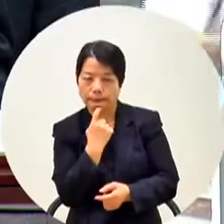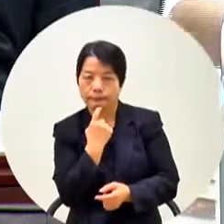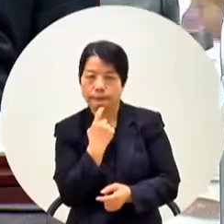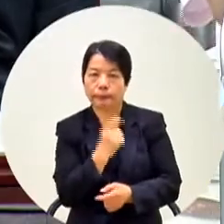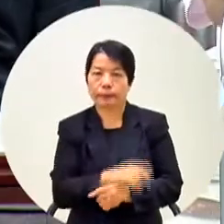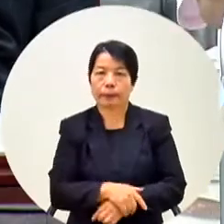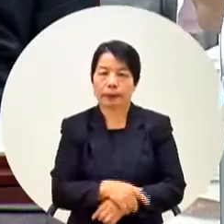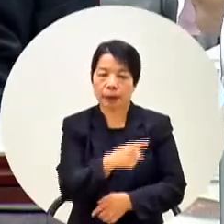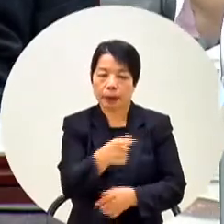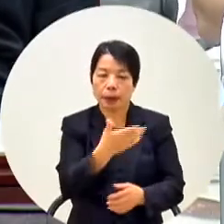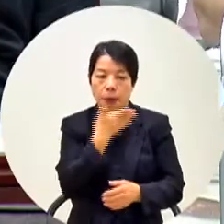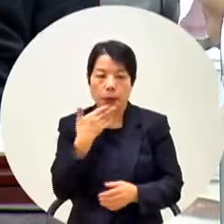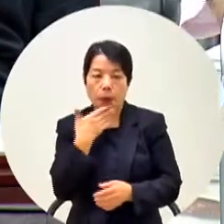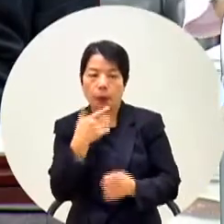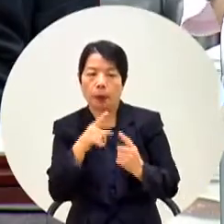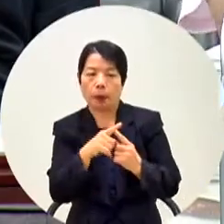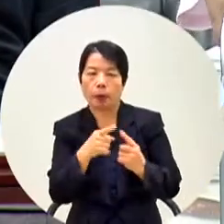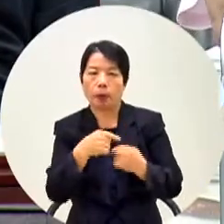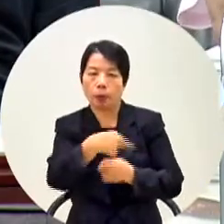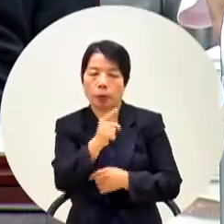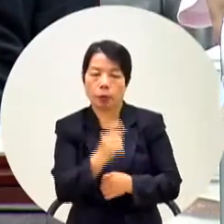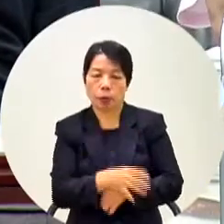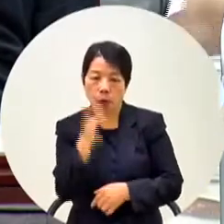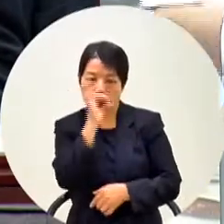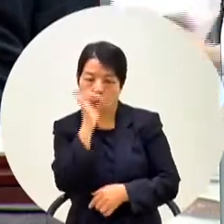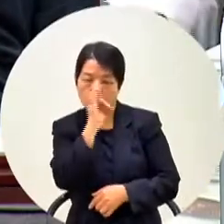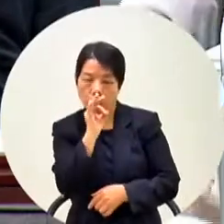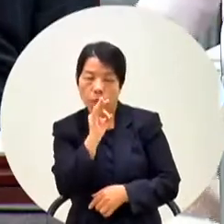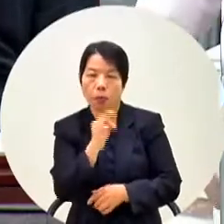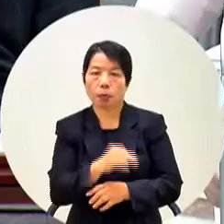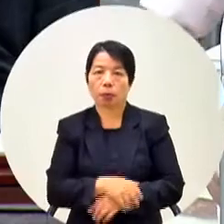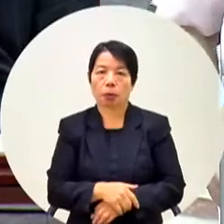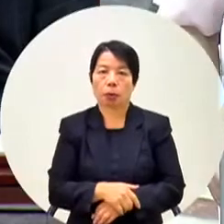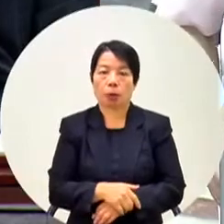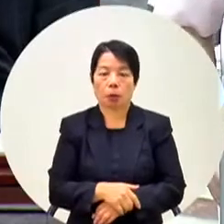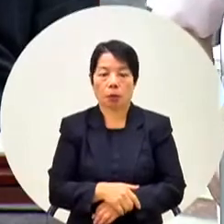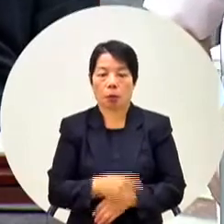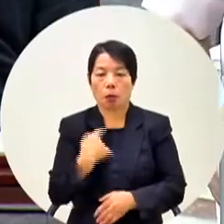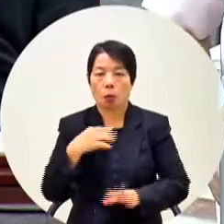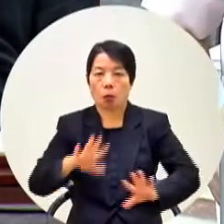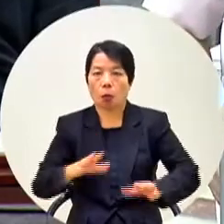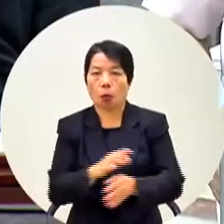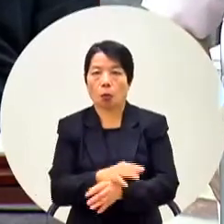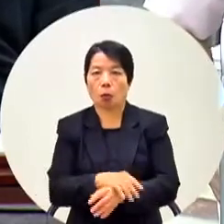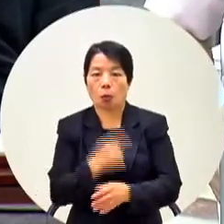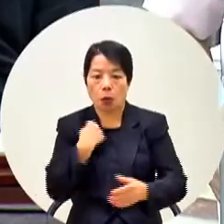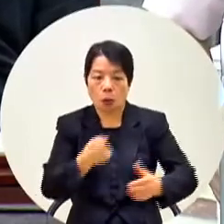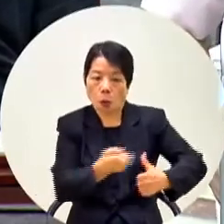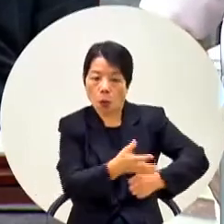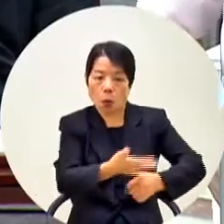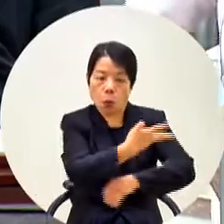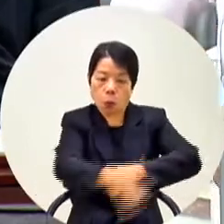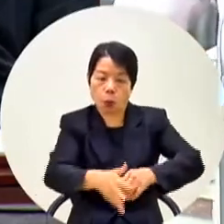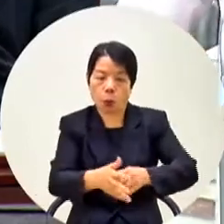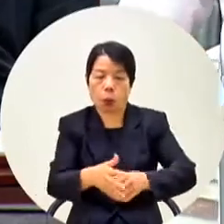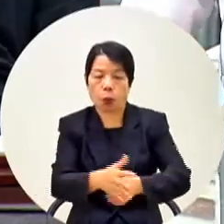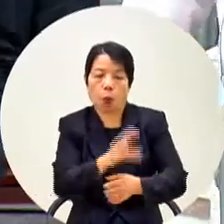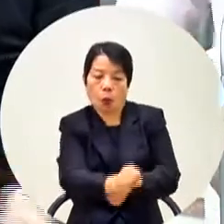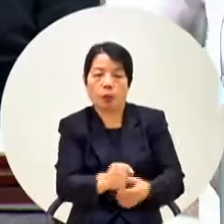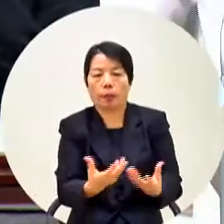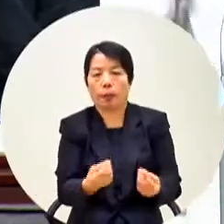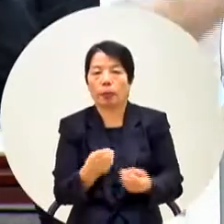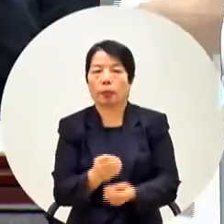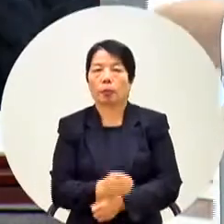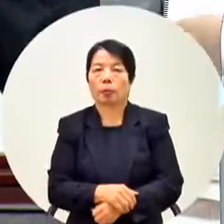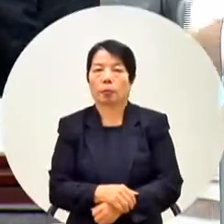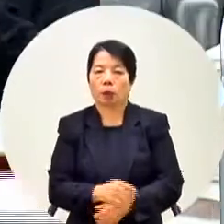因市民一客渣，哈、虽然我无甲你采到你放流水是违规的，我无抓